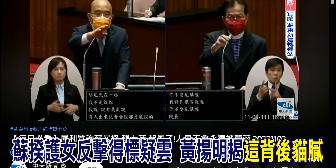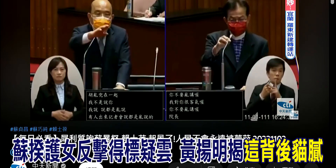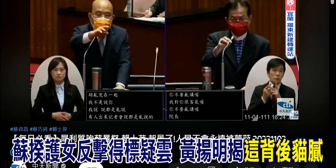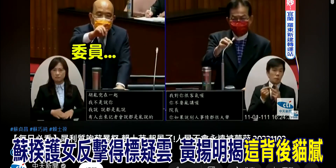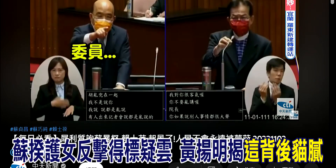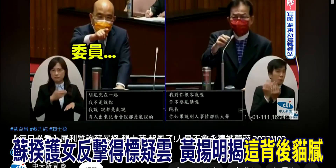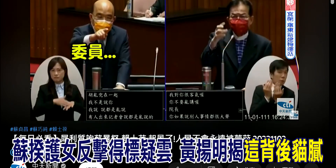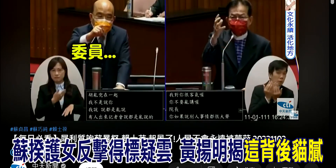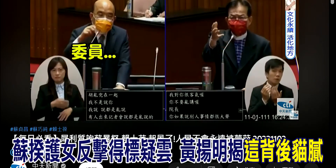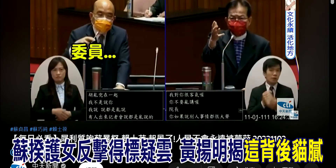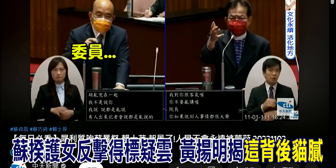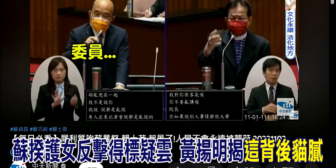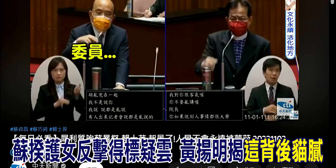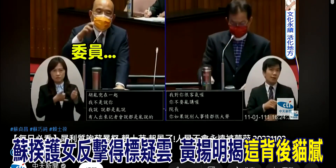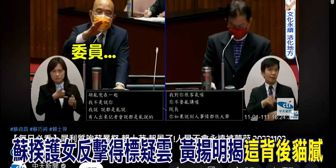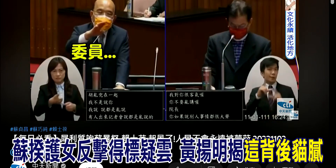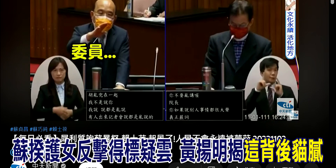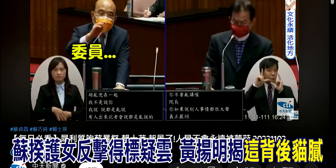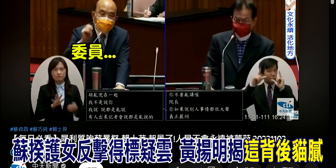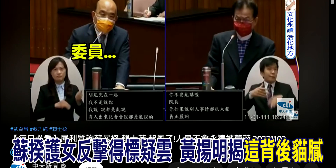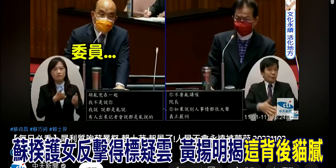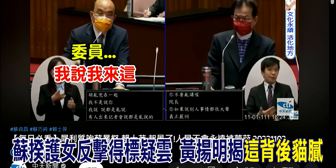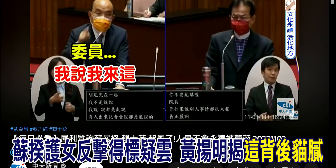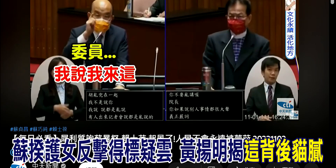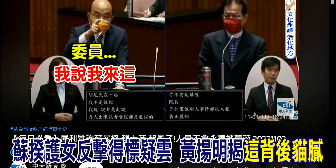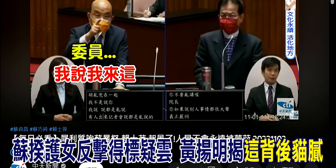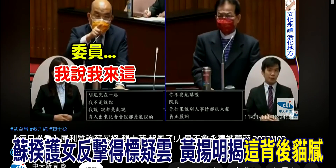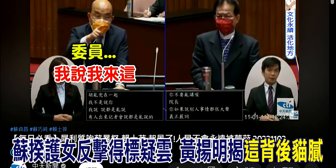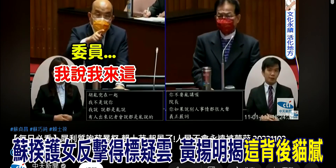啊！ 哎，委员， 没大声。 没啊，委员。